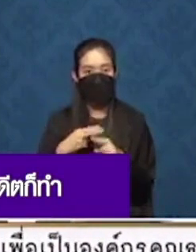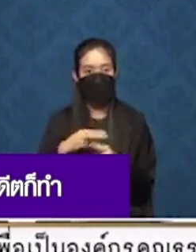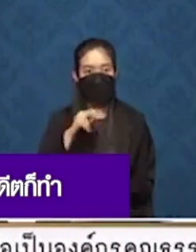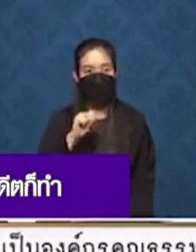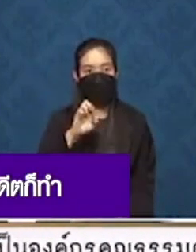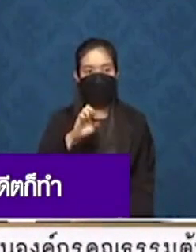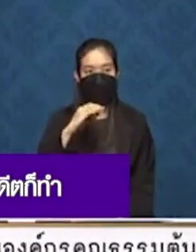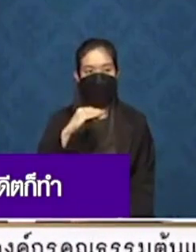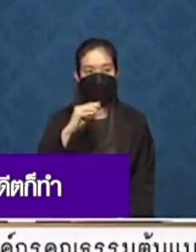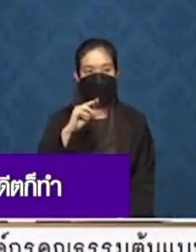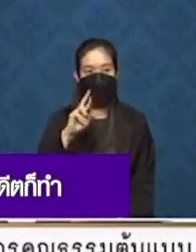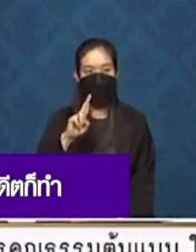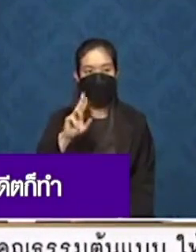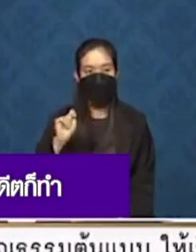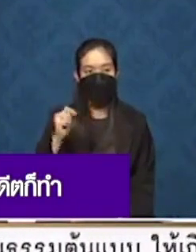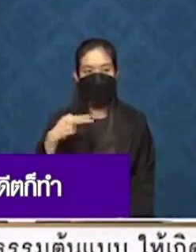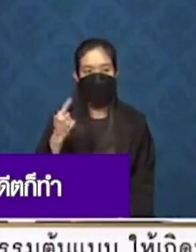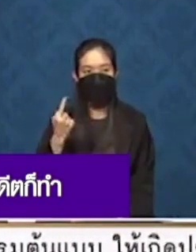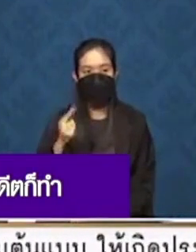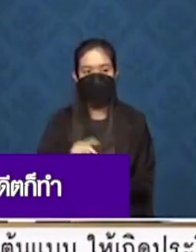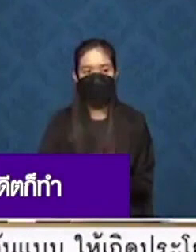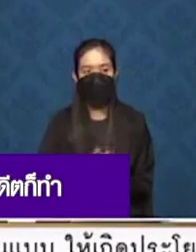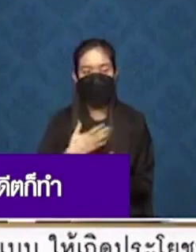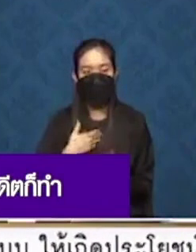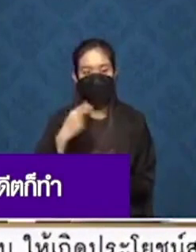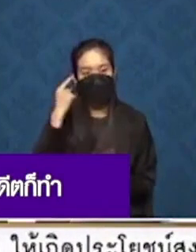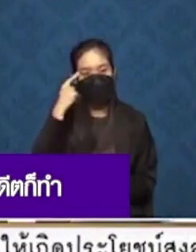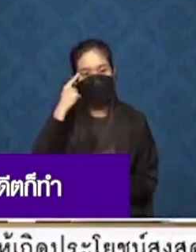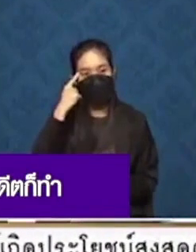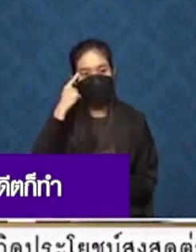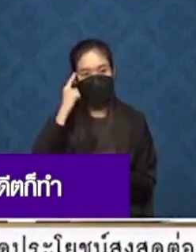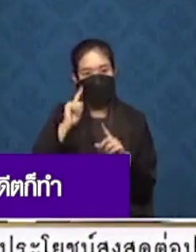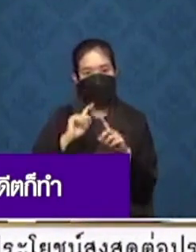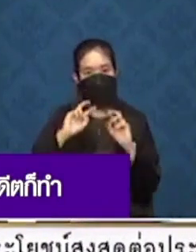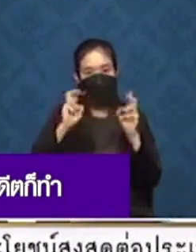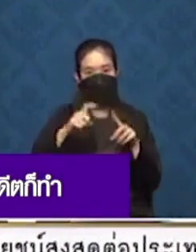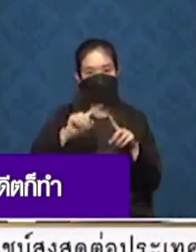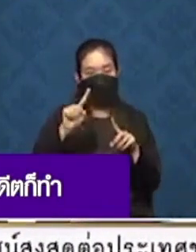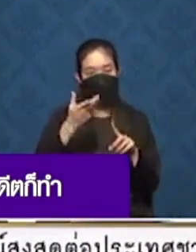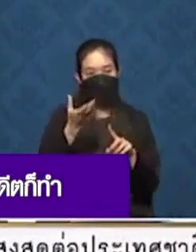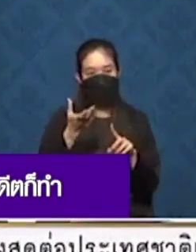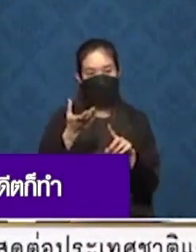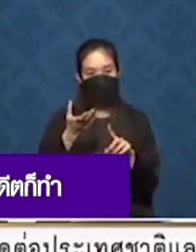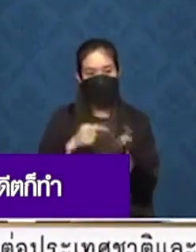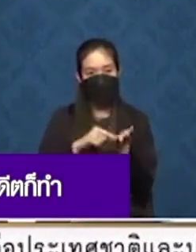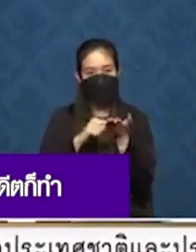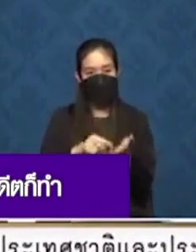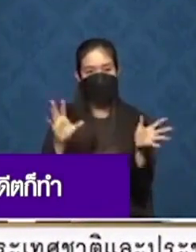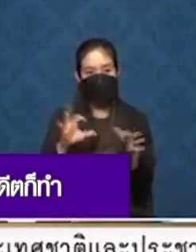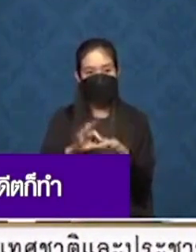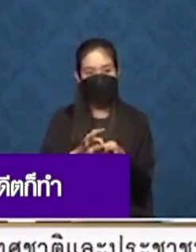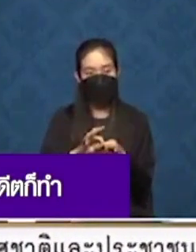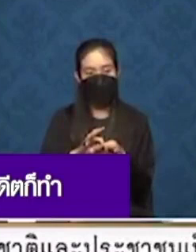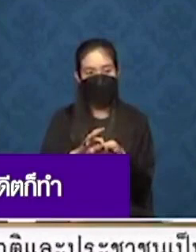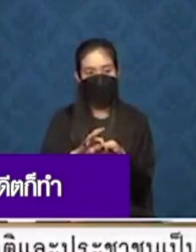อร้องพวกเราว่ามีศิธีที่จะกดบัดแดงตนหรไม่แดงตนแต่โดยหน้าที่ของเราประชาชนเรืกเราเข้ามาทำงาน